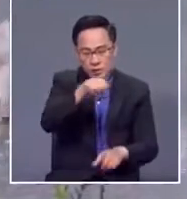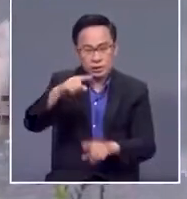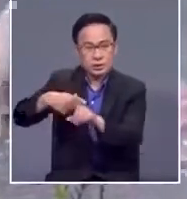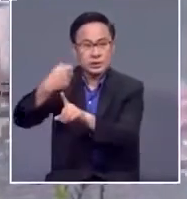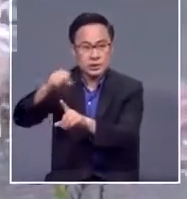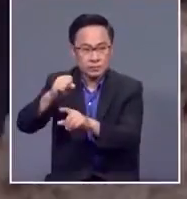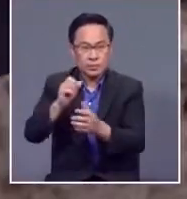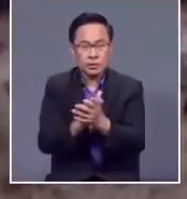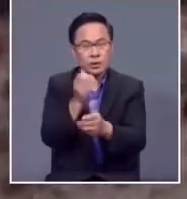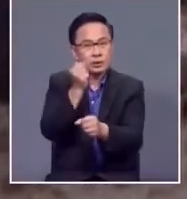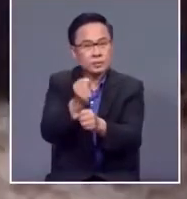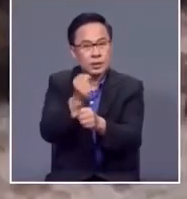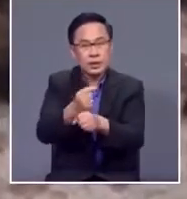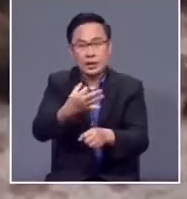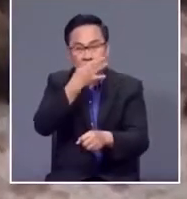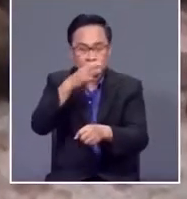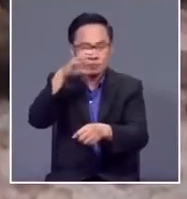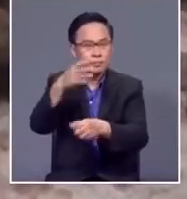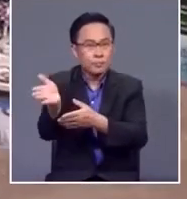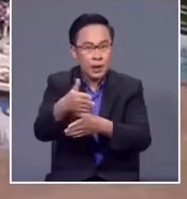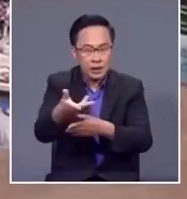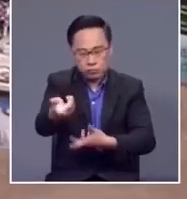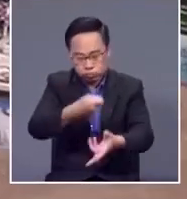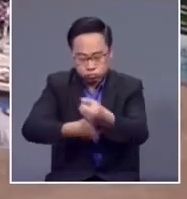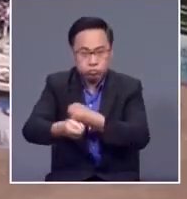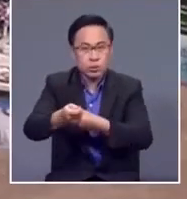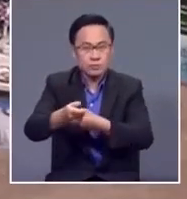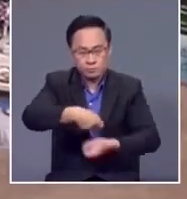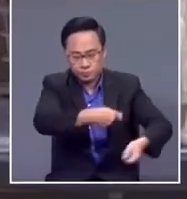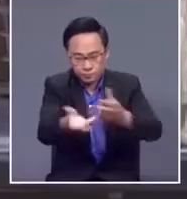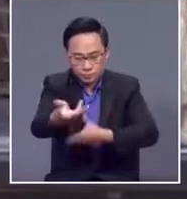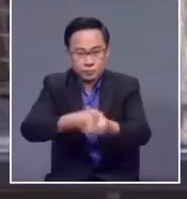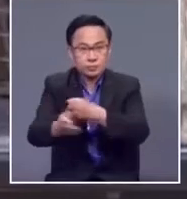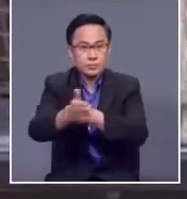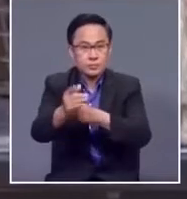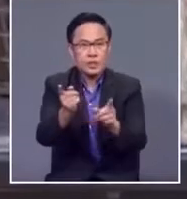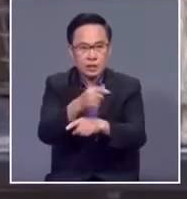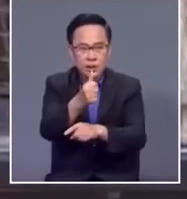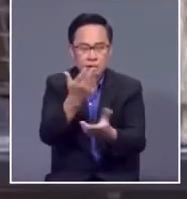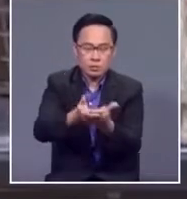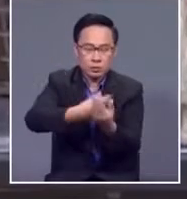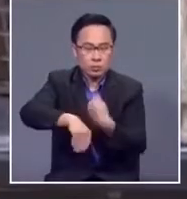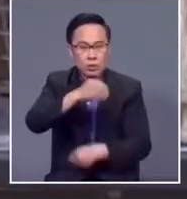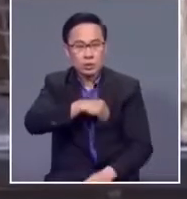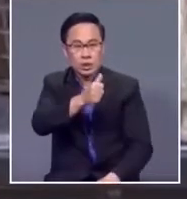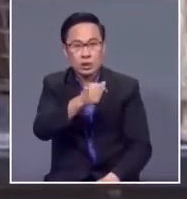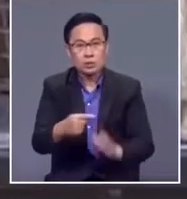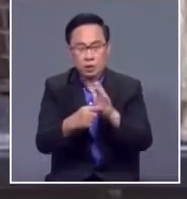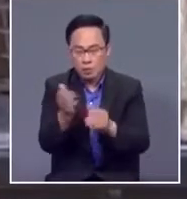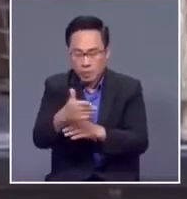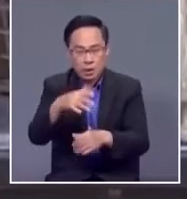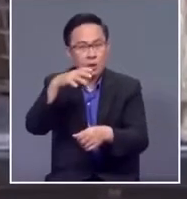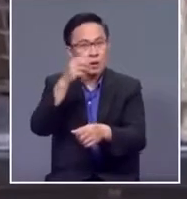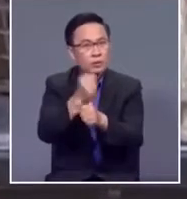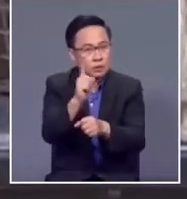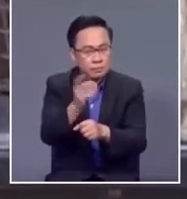ปลาปลาก็เป็นอาชีพเสริมแล้วก็ทำให้เกษตรกรในพื้นที่เนี่ยมีรายได้ที่ดีขึ้นนะครับนี่ก็เป็นเรื่องที่เราดำเนินการเรื่องของโครงการบรรณาการโมเดล